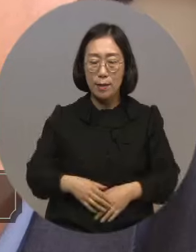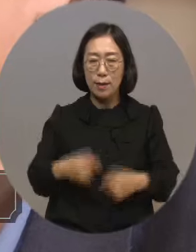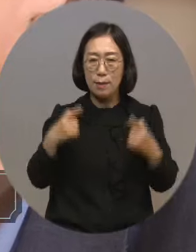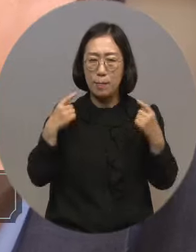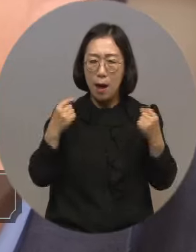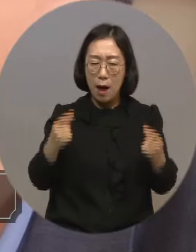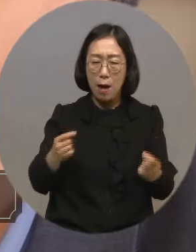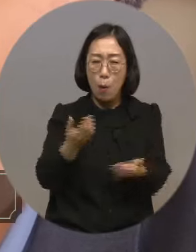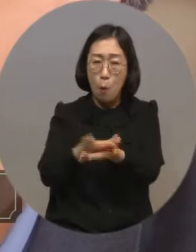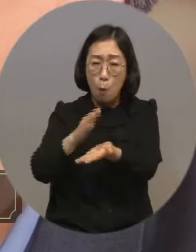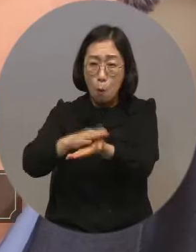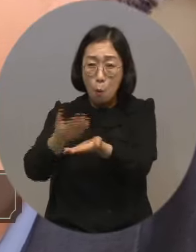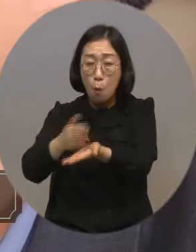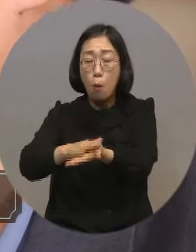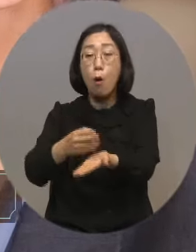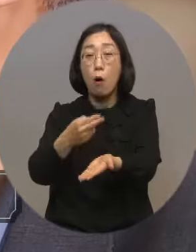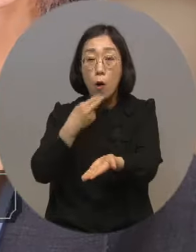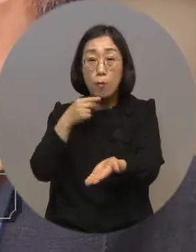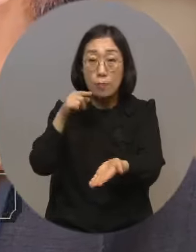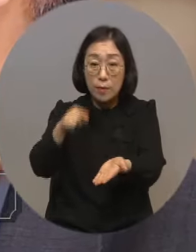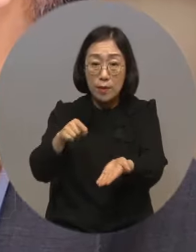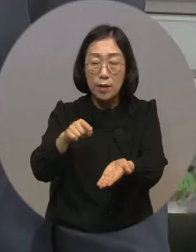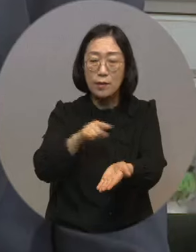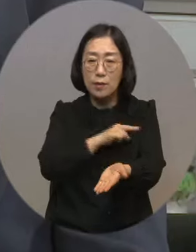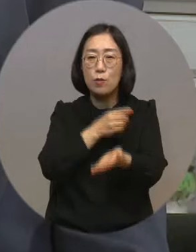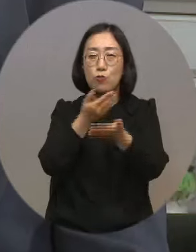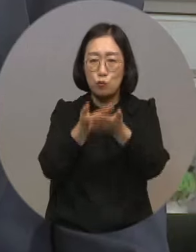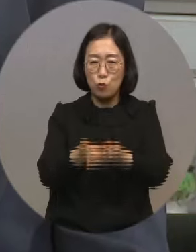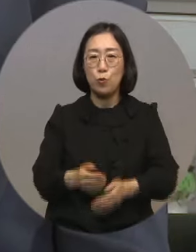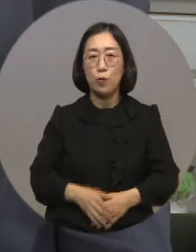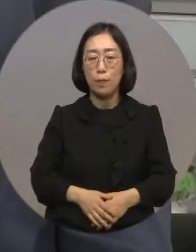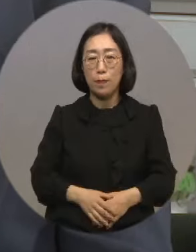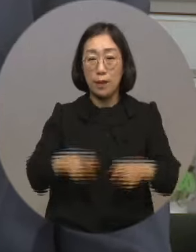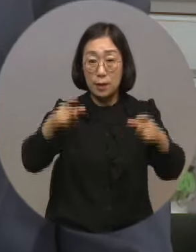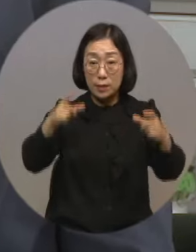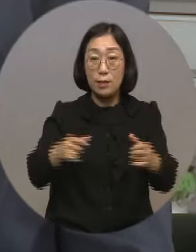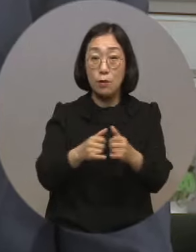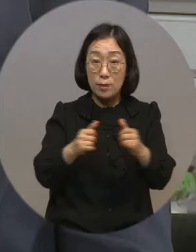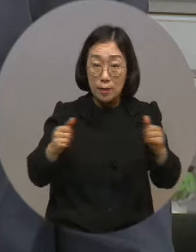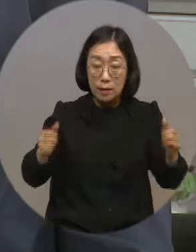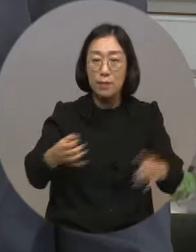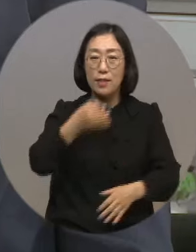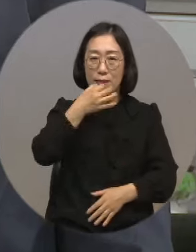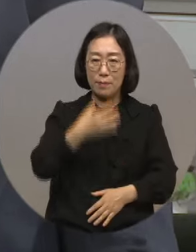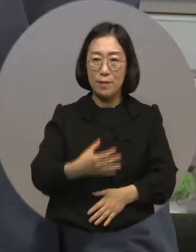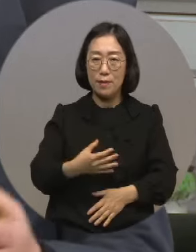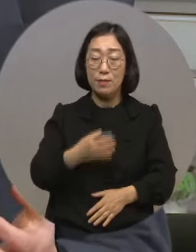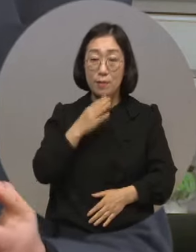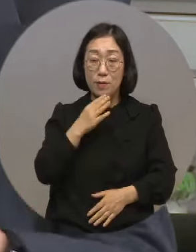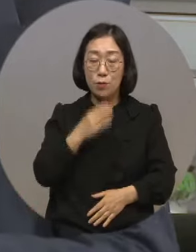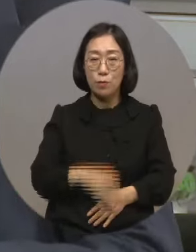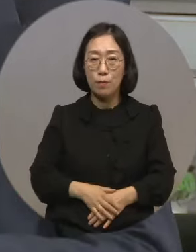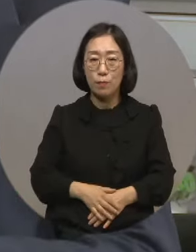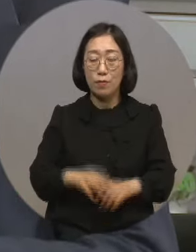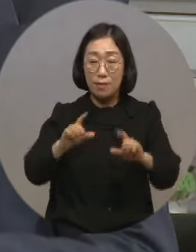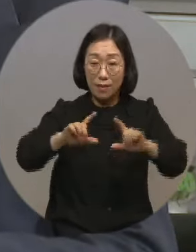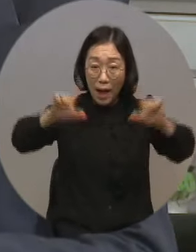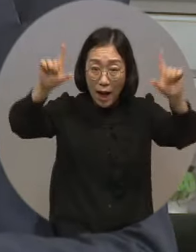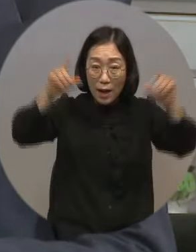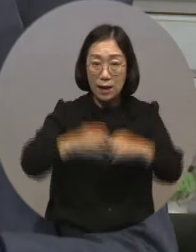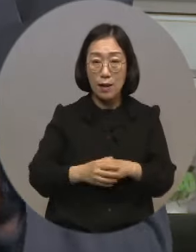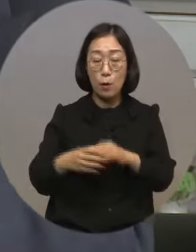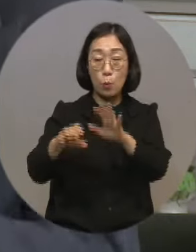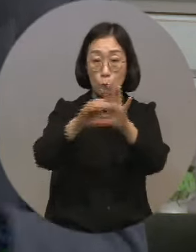자꾸 생각하면서 하는 게 제일 중요하다고 생각해요. 지역민들도 물론 힘들어요. 창업하는 게. 어느 날 저도 코로나 때